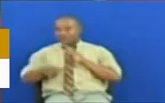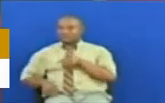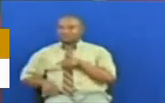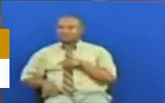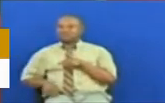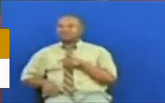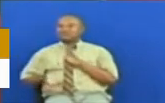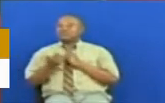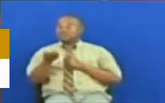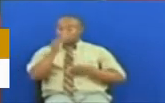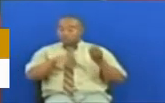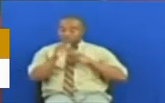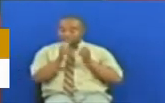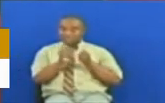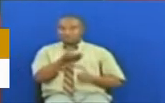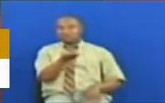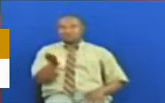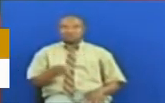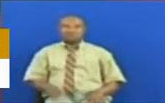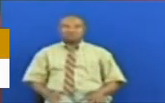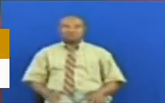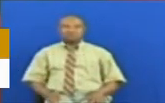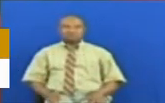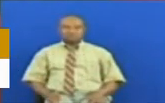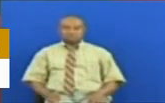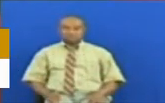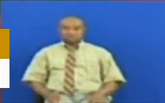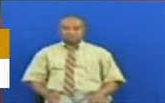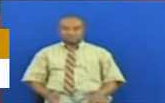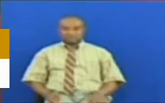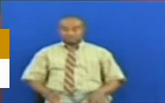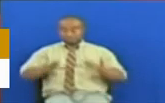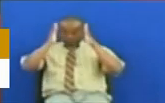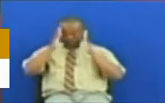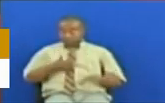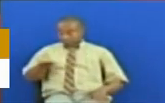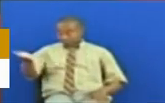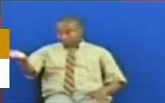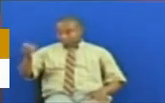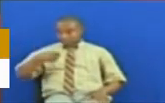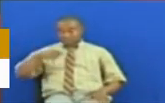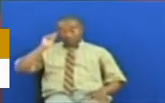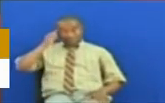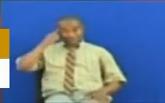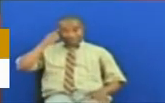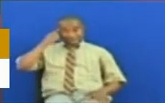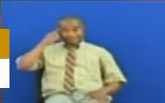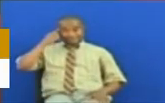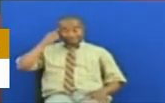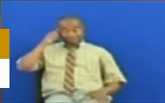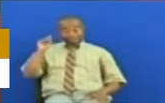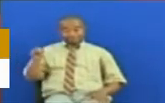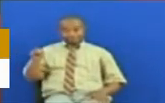kuweza kuchangia hili jambo. Mheshimiwa Speaker, nafikiri katika mtu mmoja ambaye anastahili kuwa